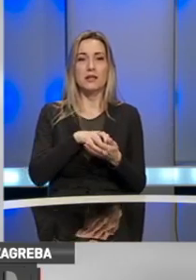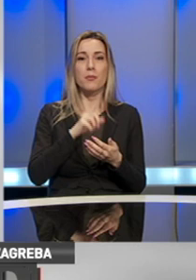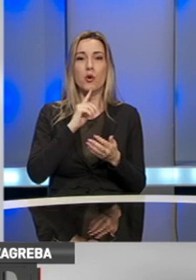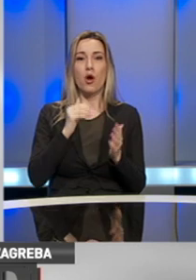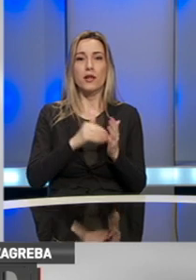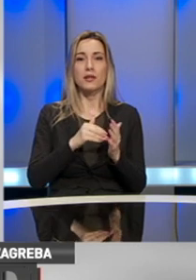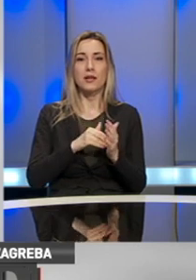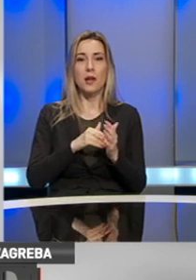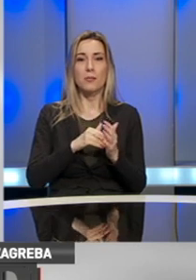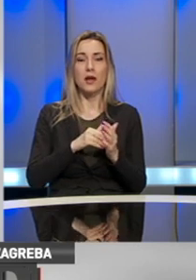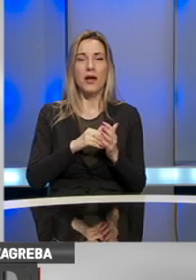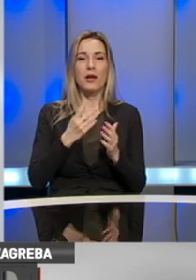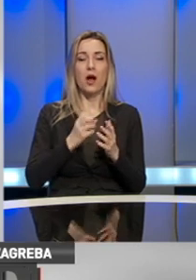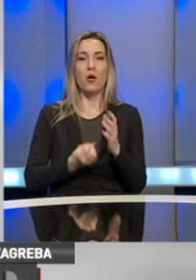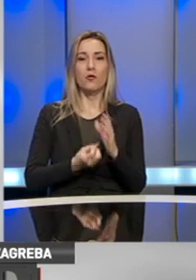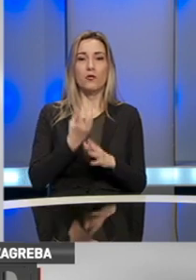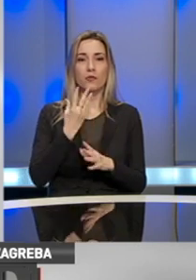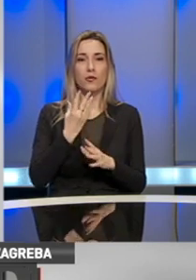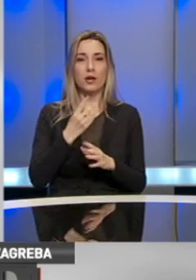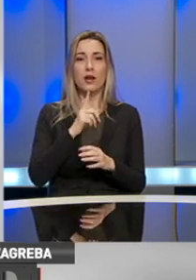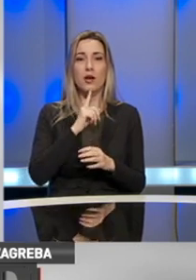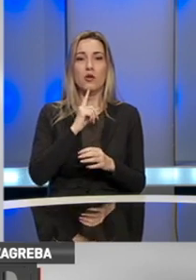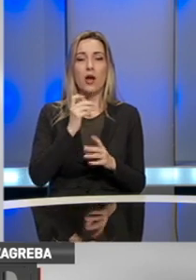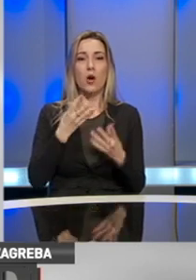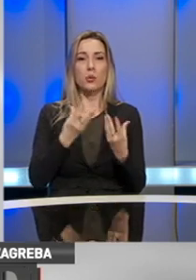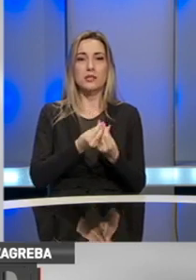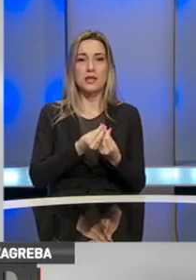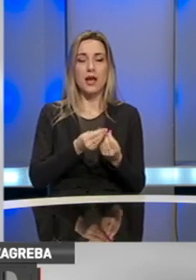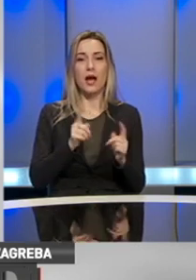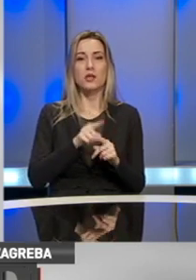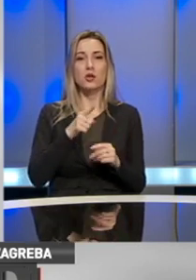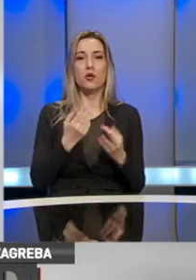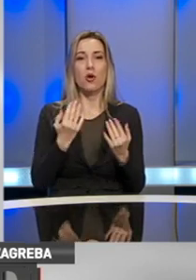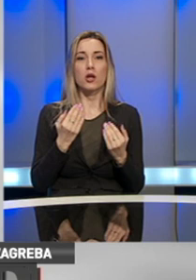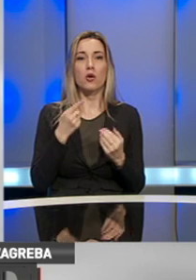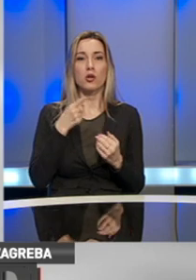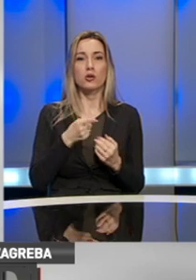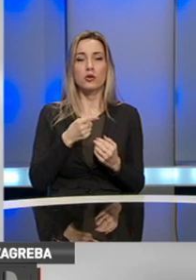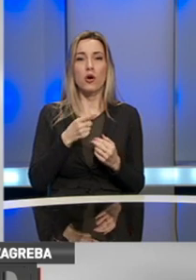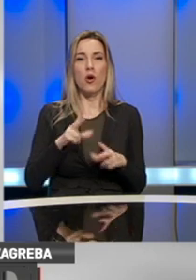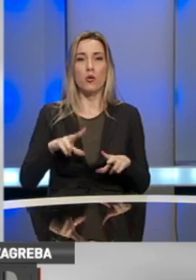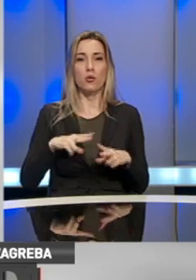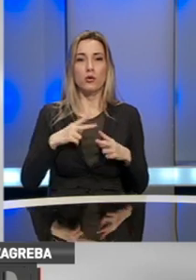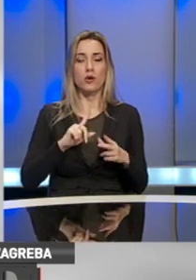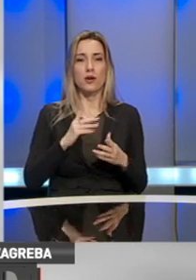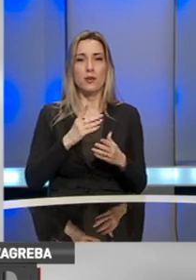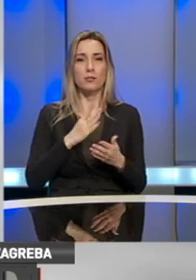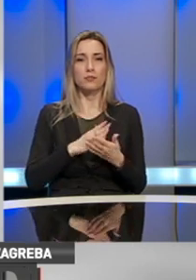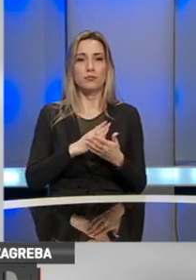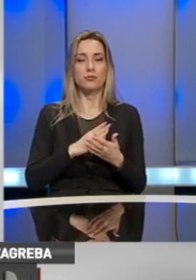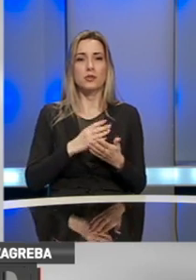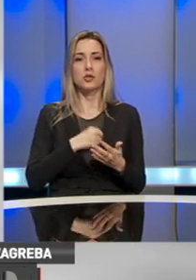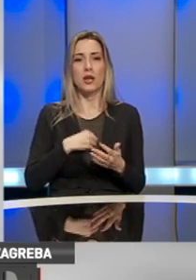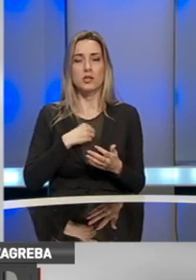treba taman bukom kao vulkan, Godzilla koji je uz njega i ispod toga, ukoliko me to već ujutro ne probude, bit ću iznimno